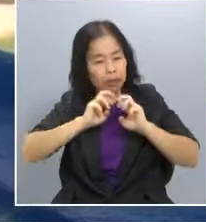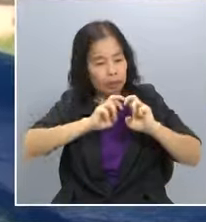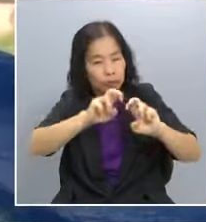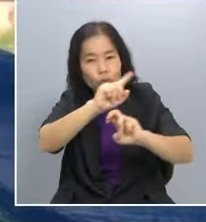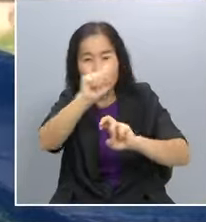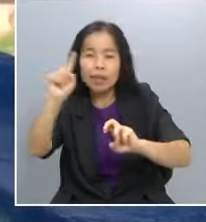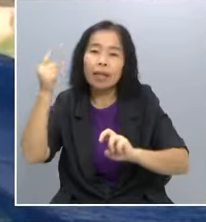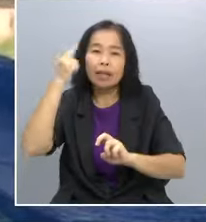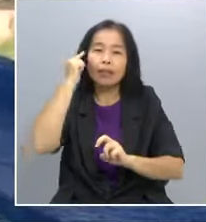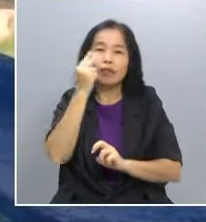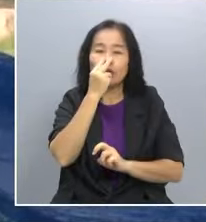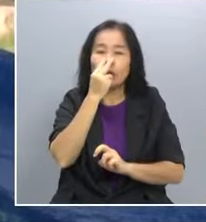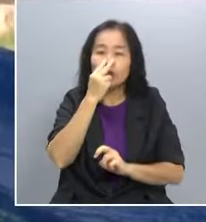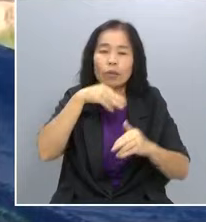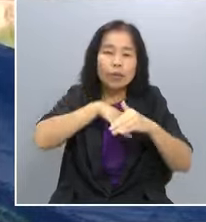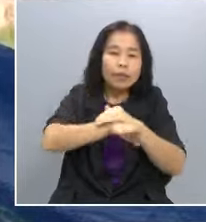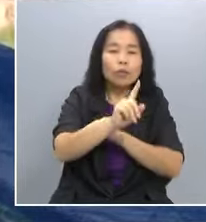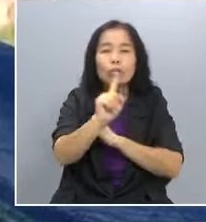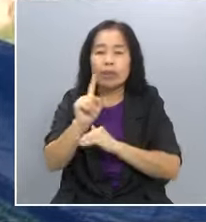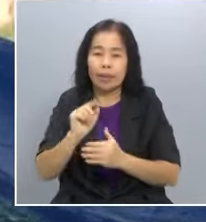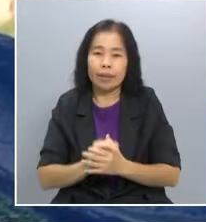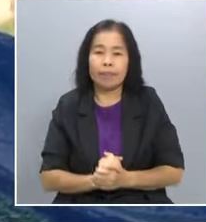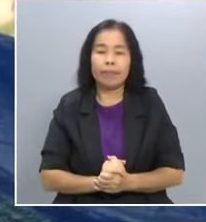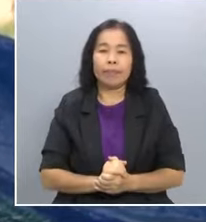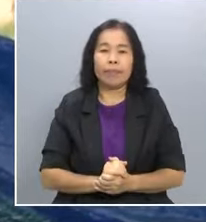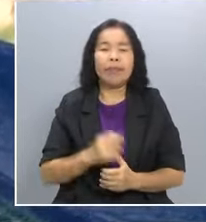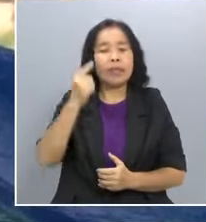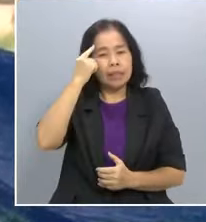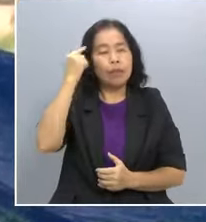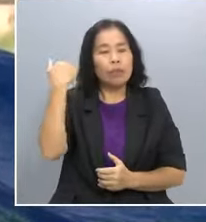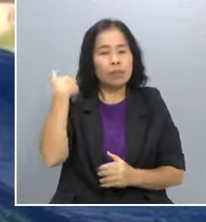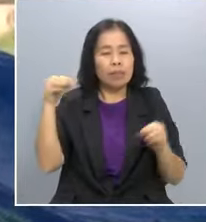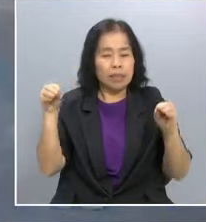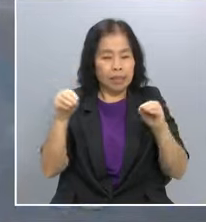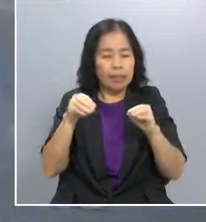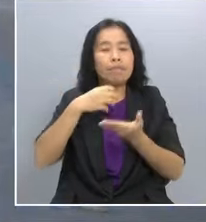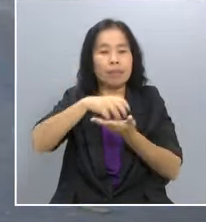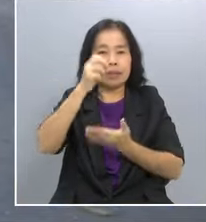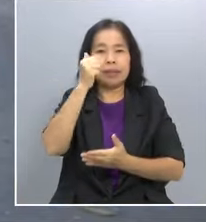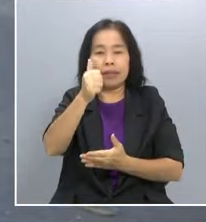ไหนบ้างแล้วก็เจอเส้นทางการหลบหนียังไงบ้างน่าจะมีความคืบหน้าเร็วๆนี้ค่ะ